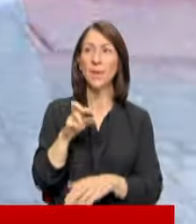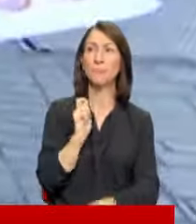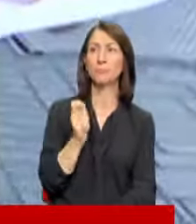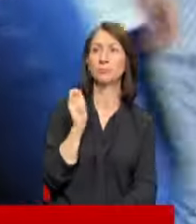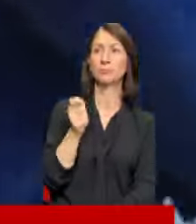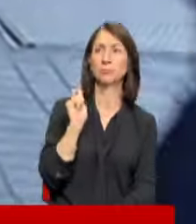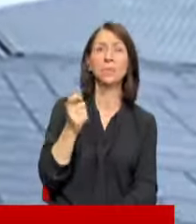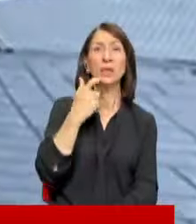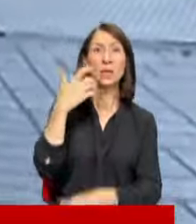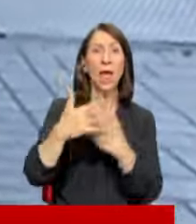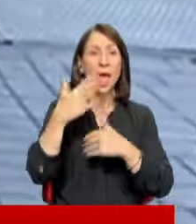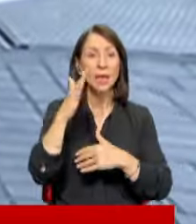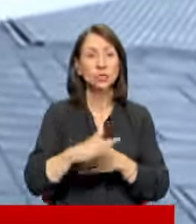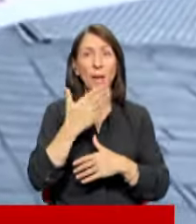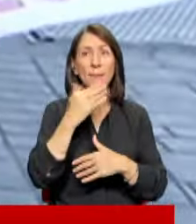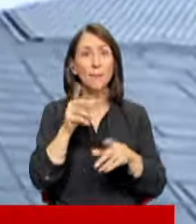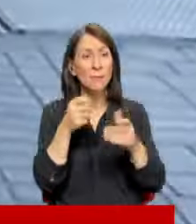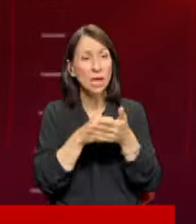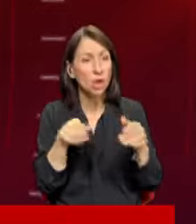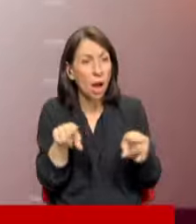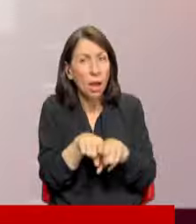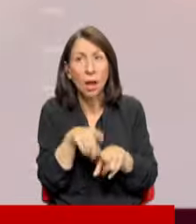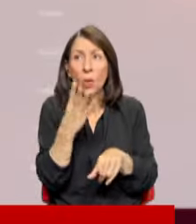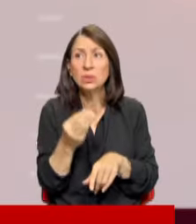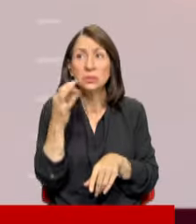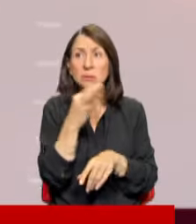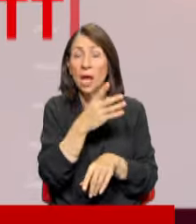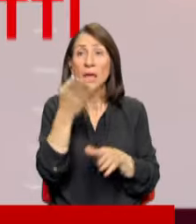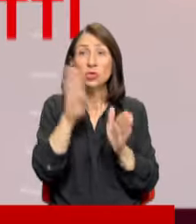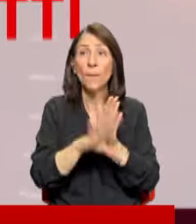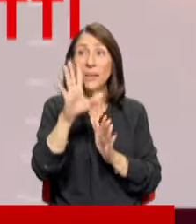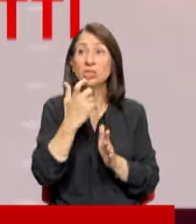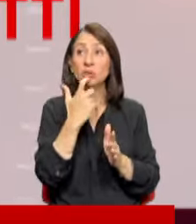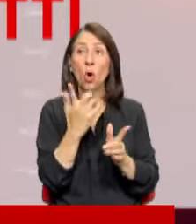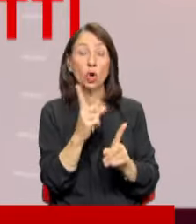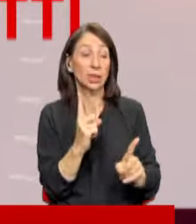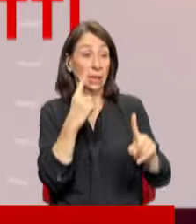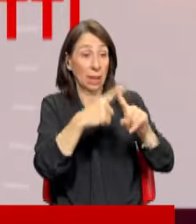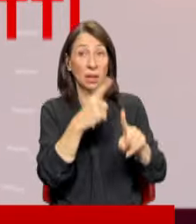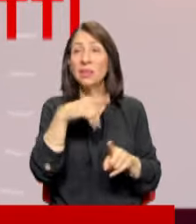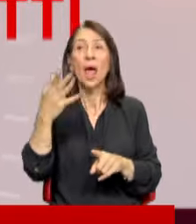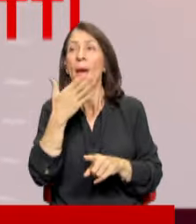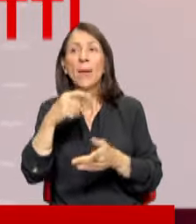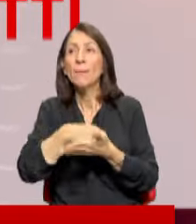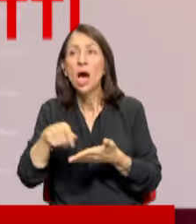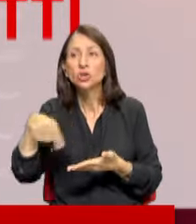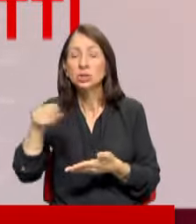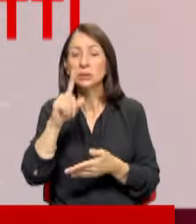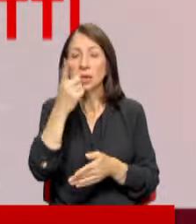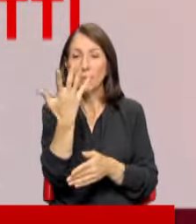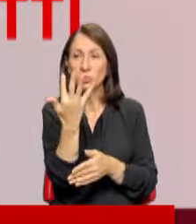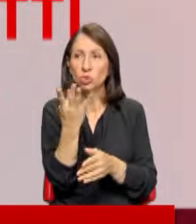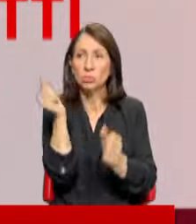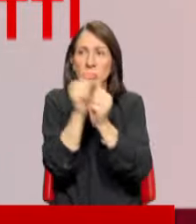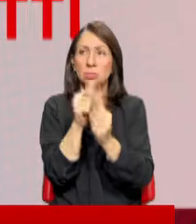Yıllar İçinde maaşı en düşük emekli maaşına yaklaştı çünkü en düşük emekli maaşı 5 yılda 10 katına çıktı diğer emeklilerin maaşları ise sadece